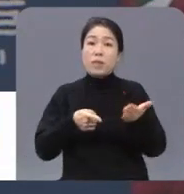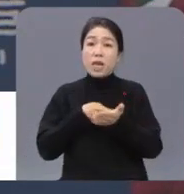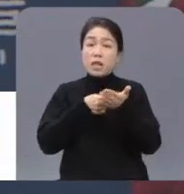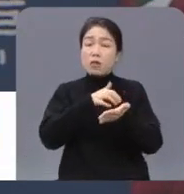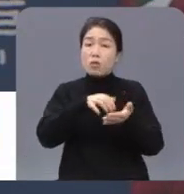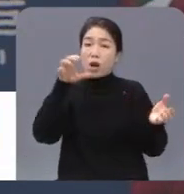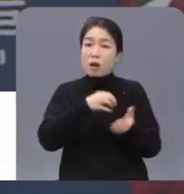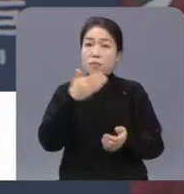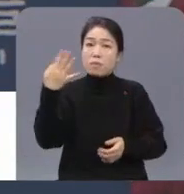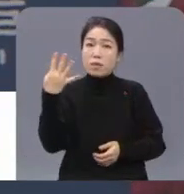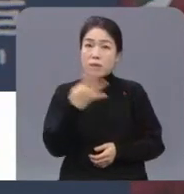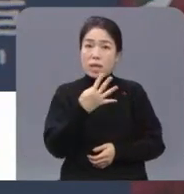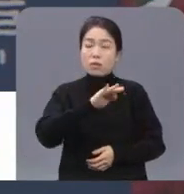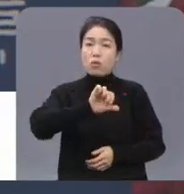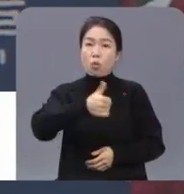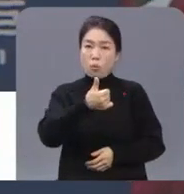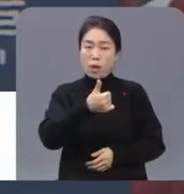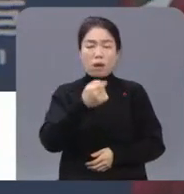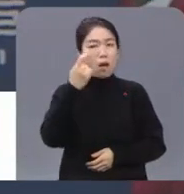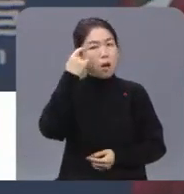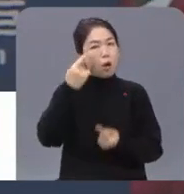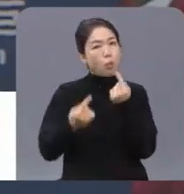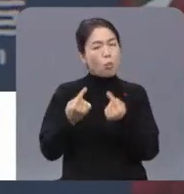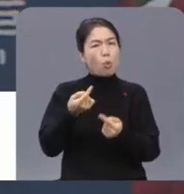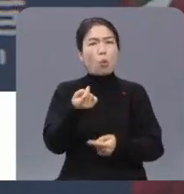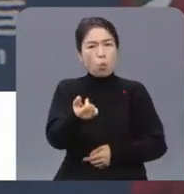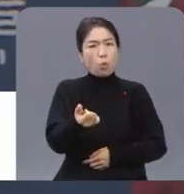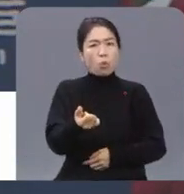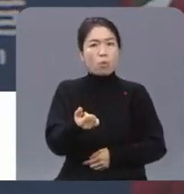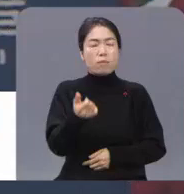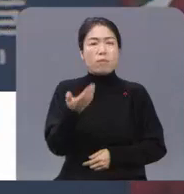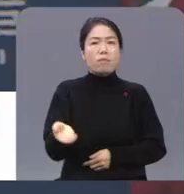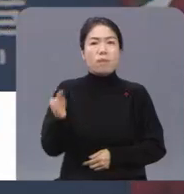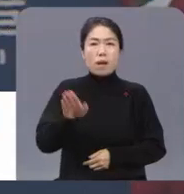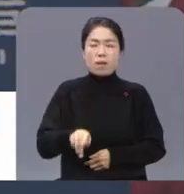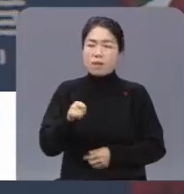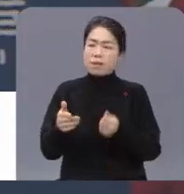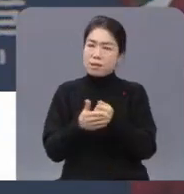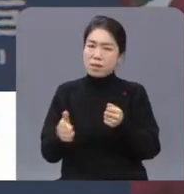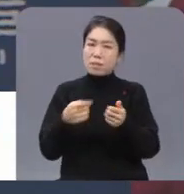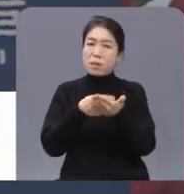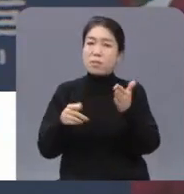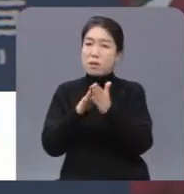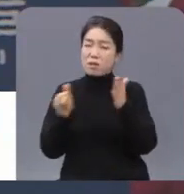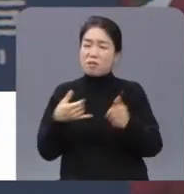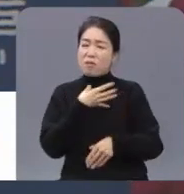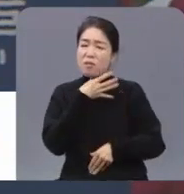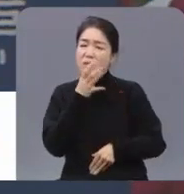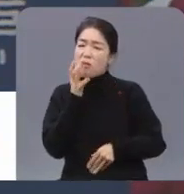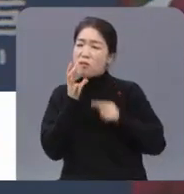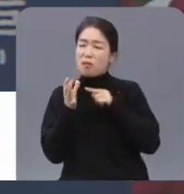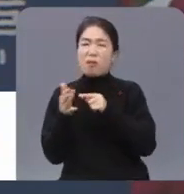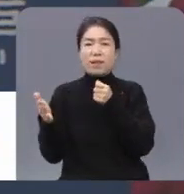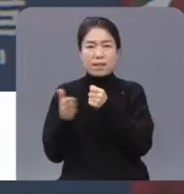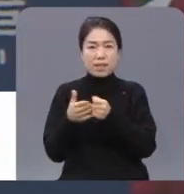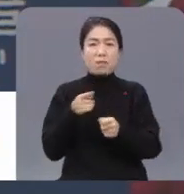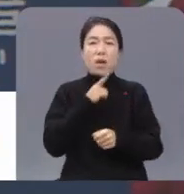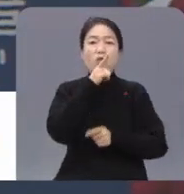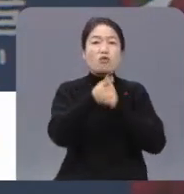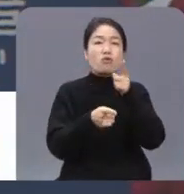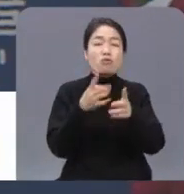신고는 404500여 건으로 기대했던 건수에 미치지 못하고 있는데이 때문에 유족들이 고령인 점을 감안해서